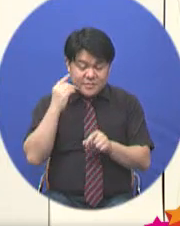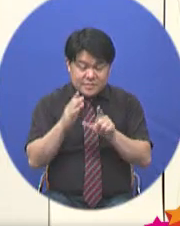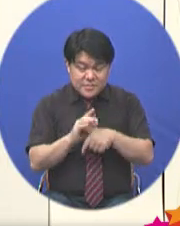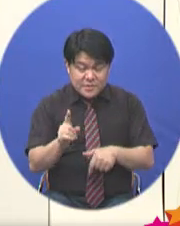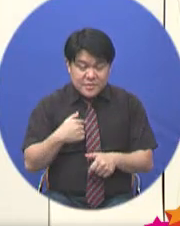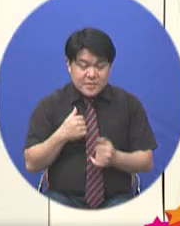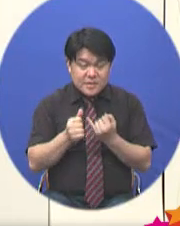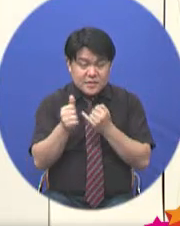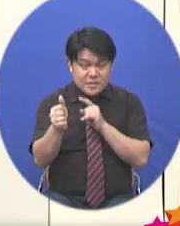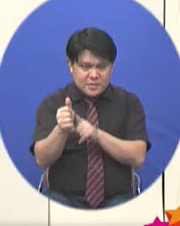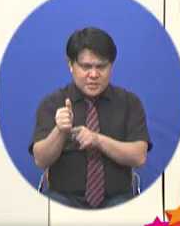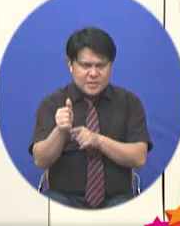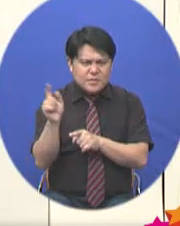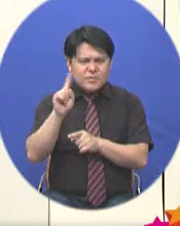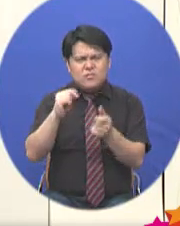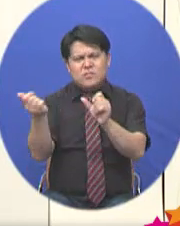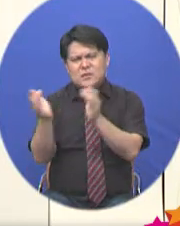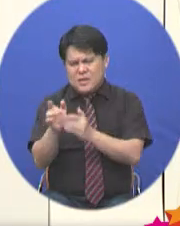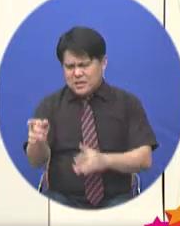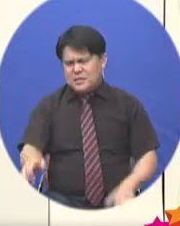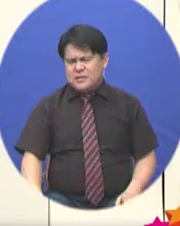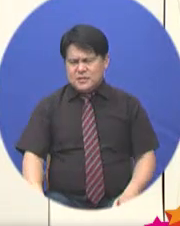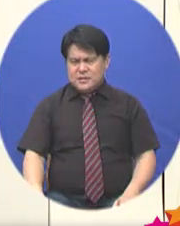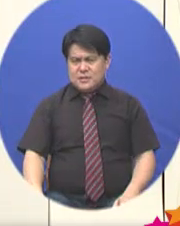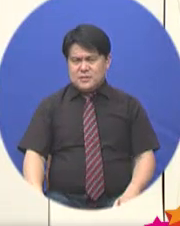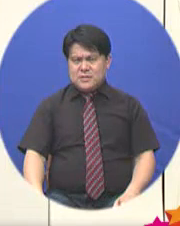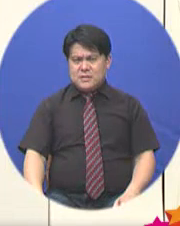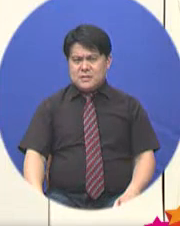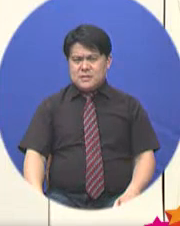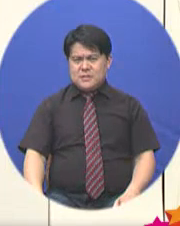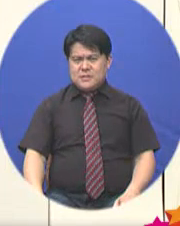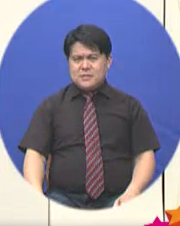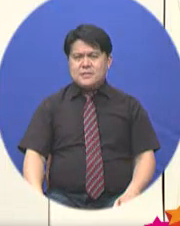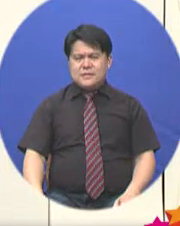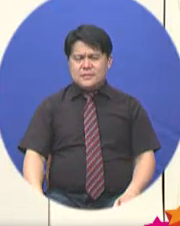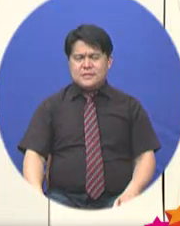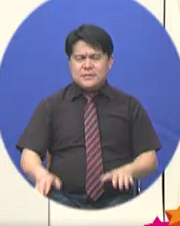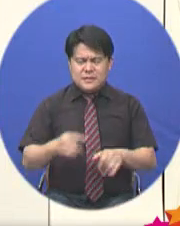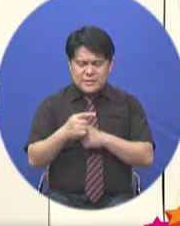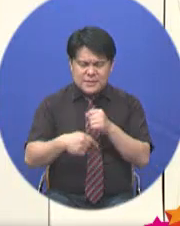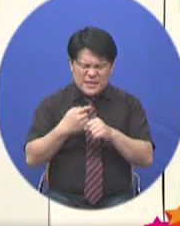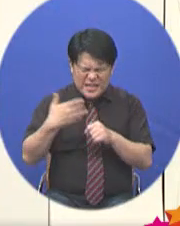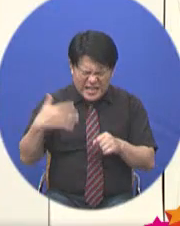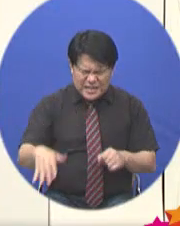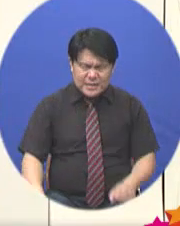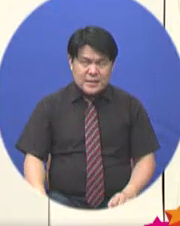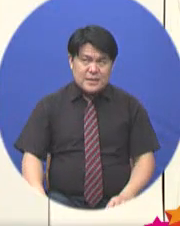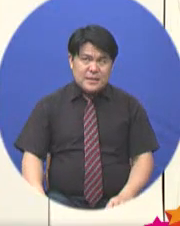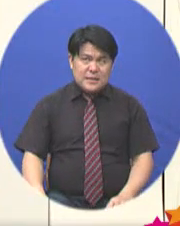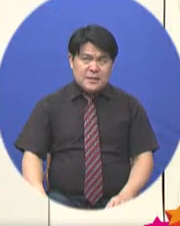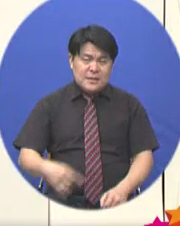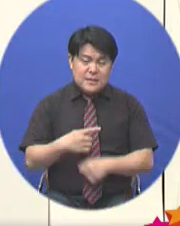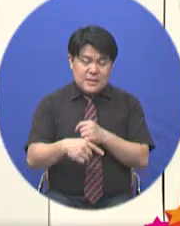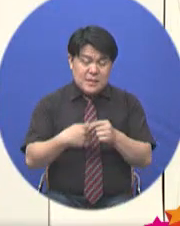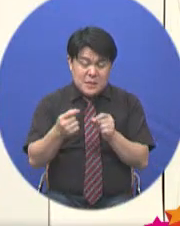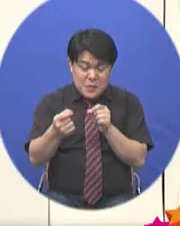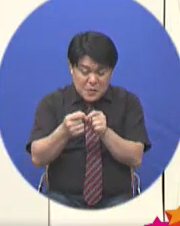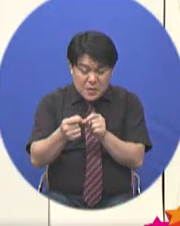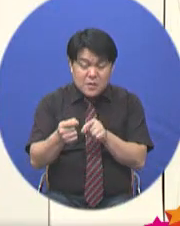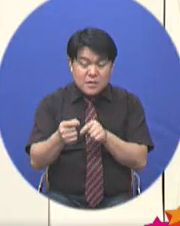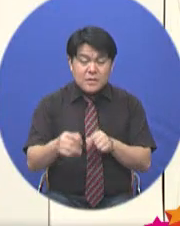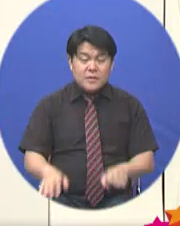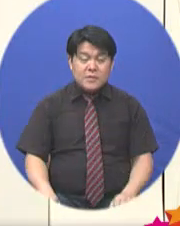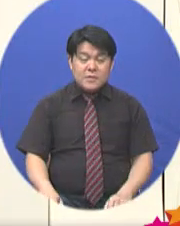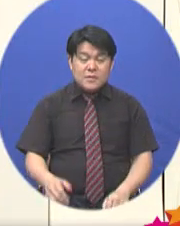주인 양반이 갑자기 사고로 세상을 떠셨어요. 아이고 그러셨구나. 아직 1년도 안 됐고 1년 이제 다 됐는데요.